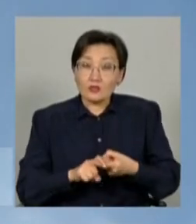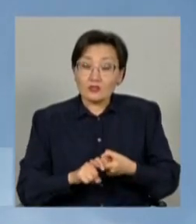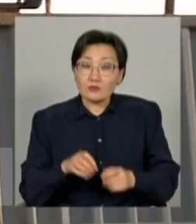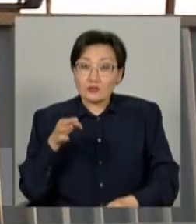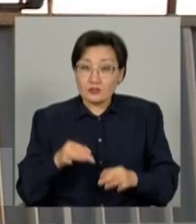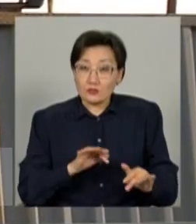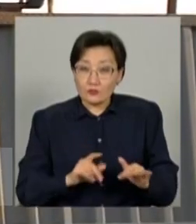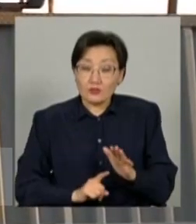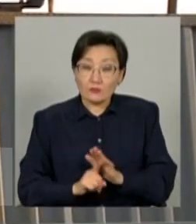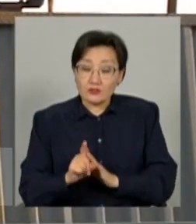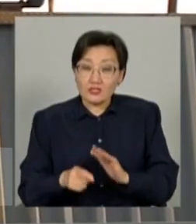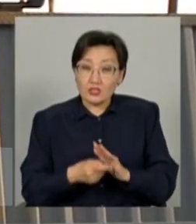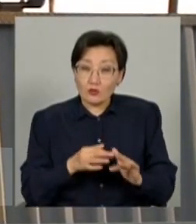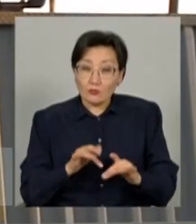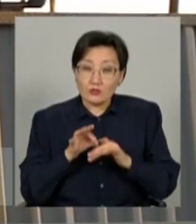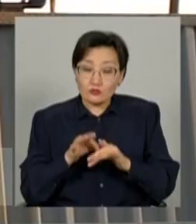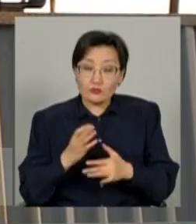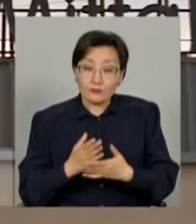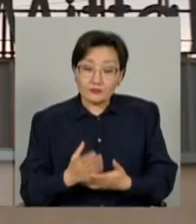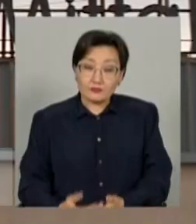іс қозғалып, тергеу амалдары басталды.